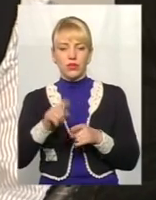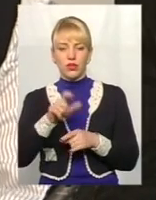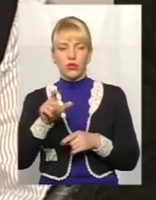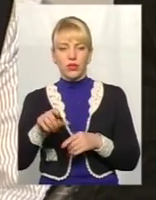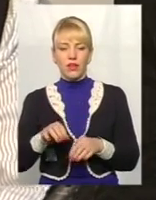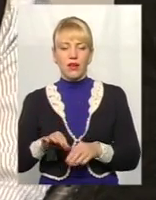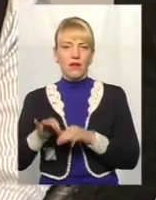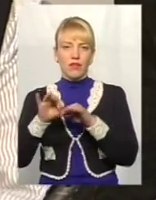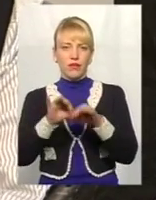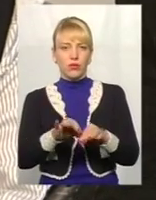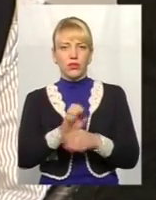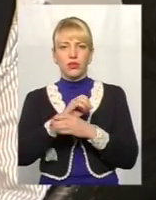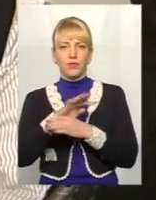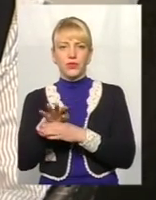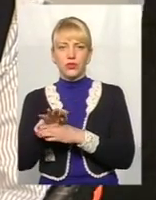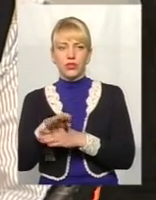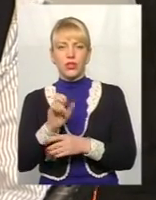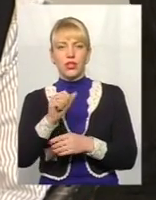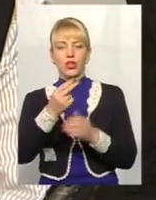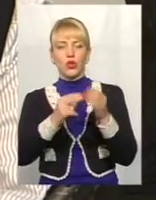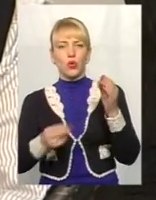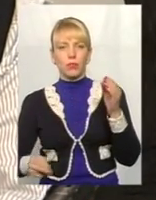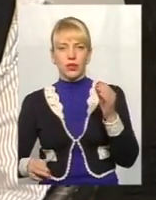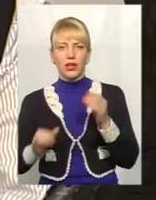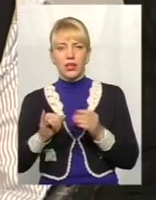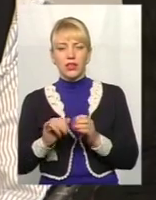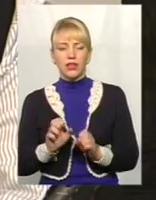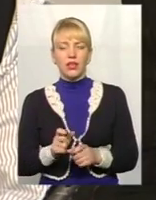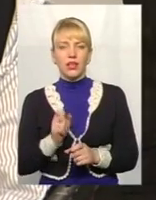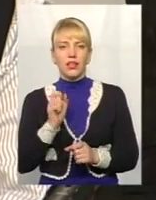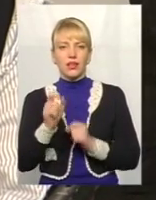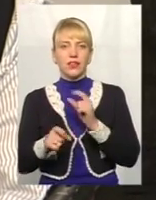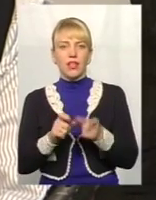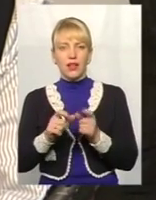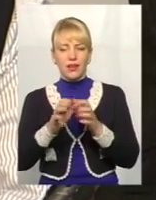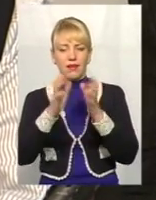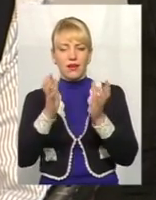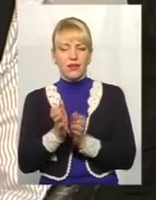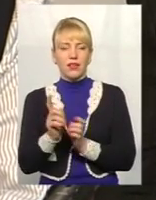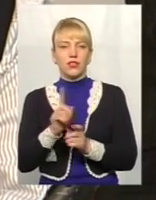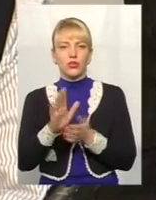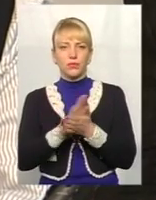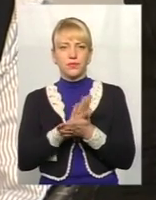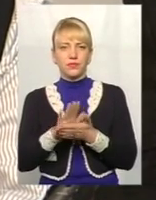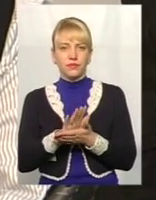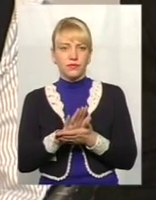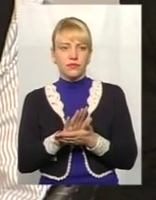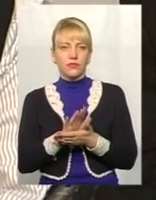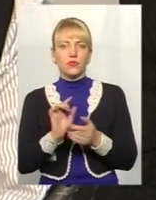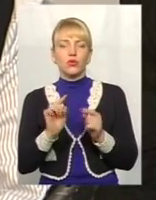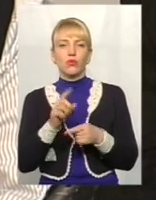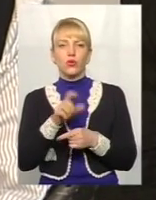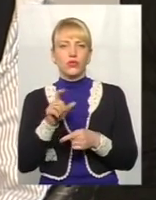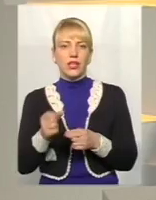виводили, розстрілювали і топили, і ще кидали гранати, щоб замести сліди. Тому